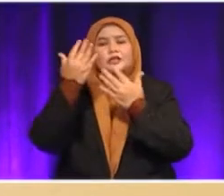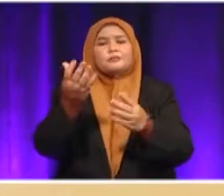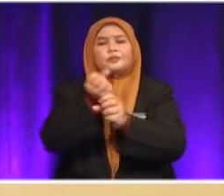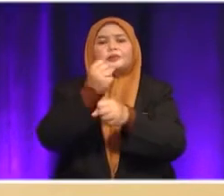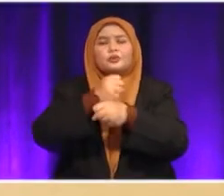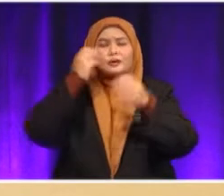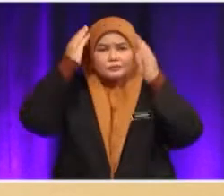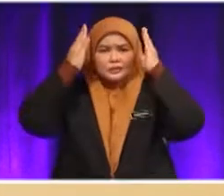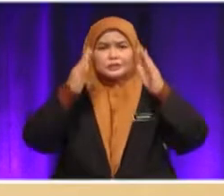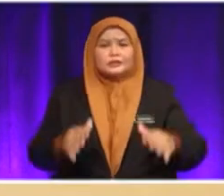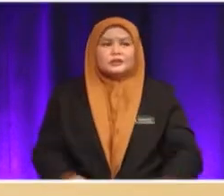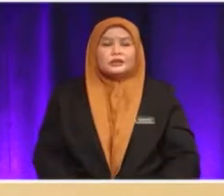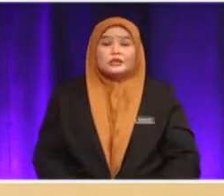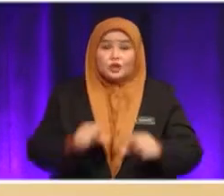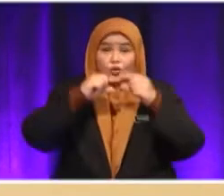Malaysia